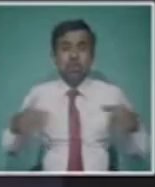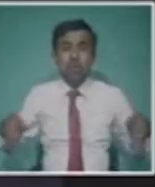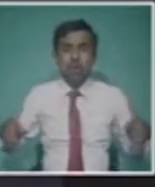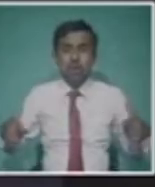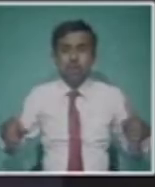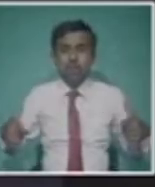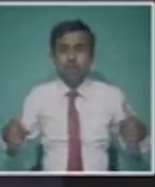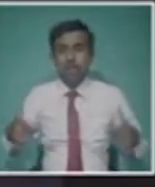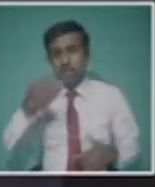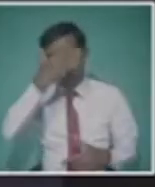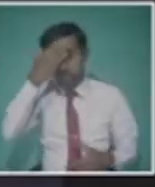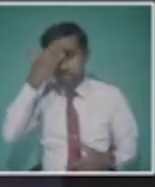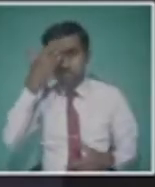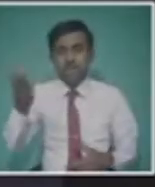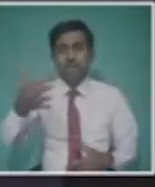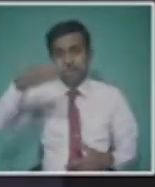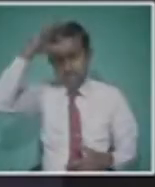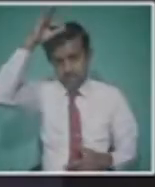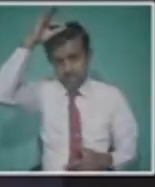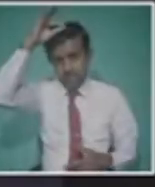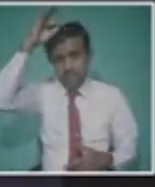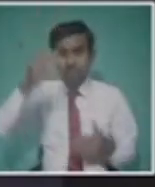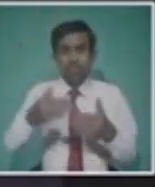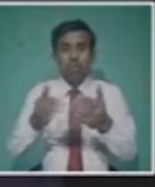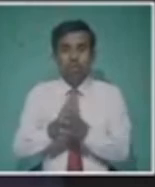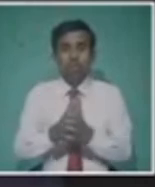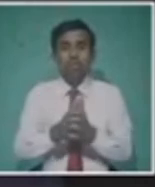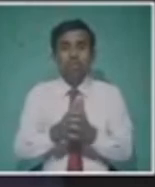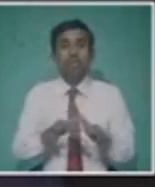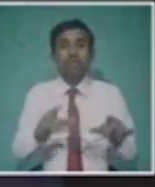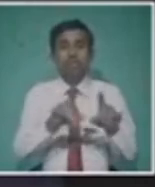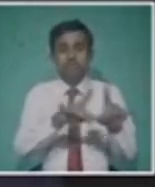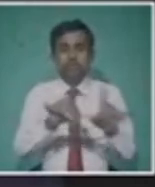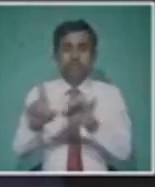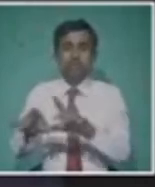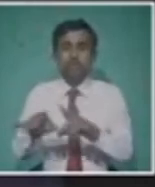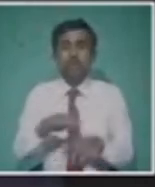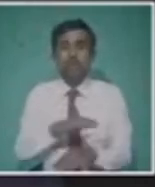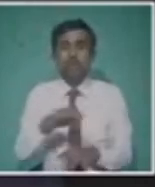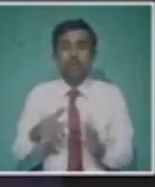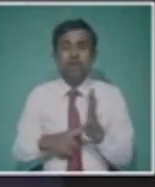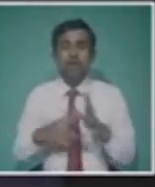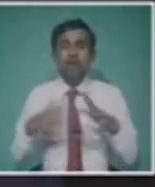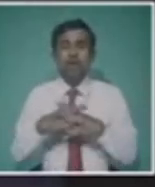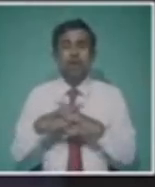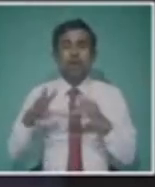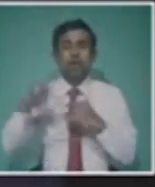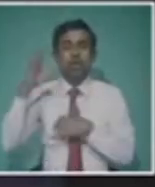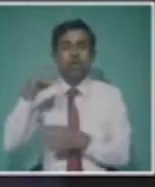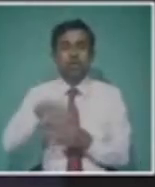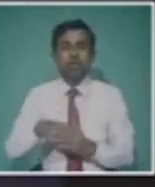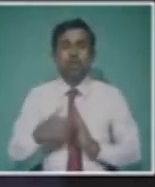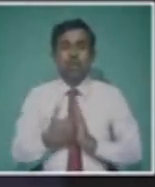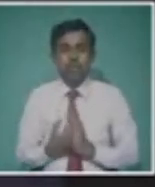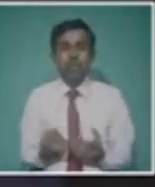ඒ දමිළ වෙන්න පුළුවන් සිංහල වෙන්න පුළුවන් ඔවුන්ට සමවිමක් නිර්මාණය කිරීම වෙනුවෙන් නීති විද්‍යාලය තුල මේ අවස්ථාව ලබා දෙන කියන